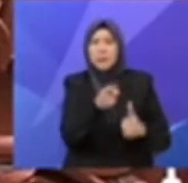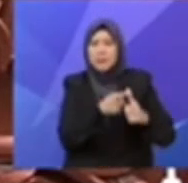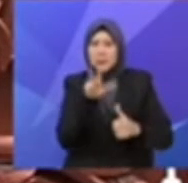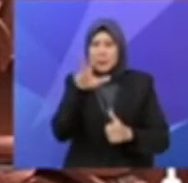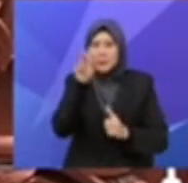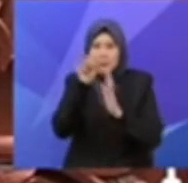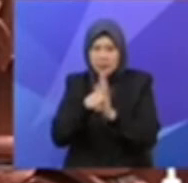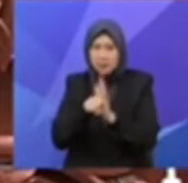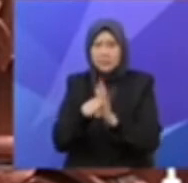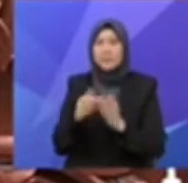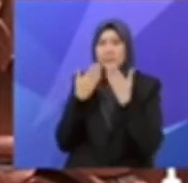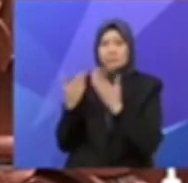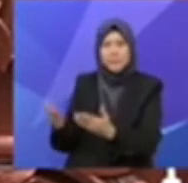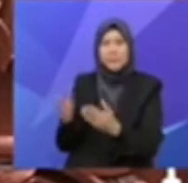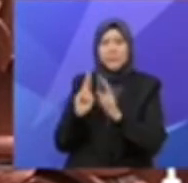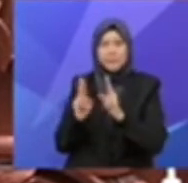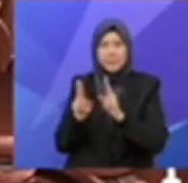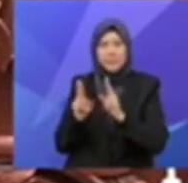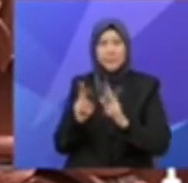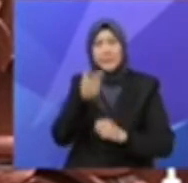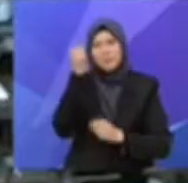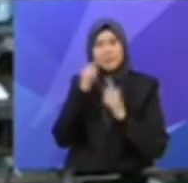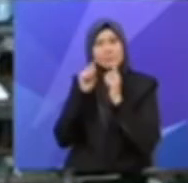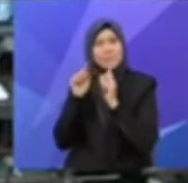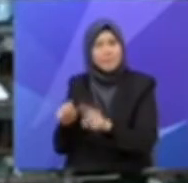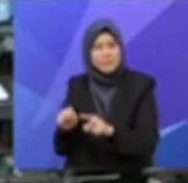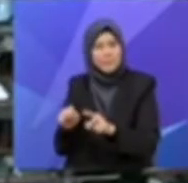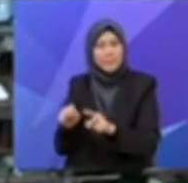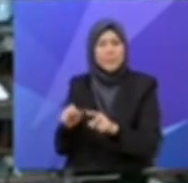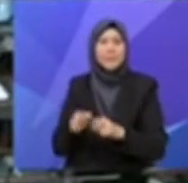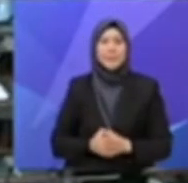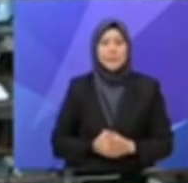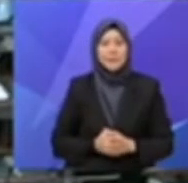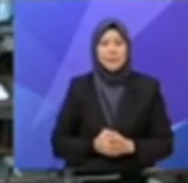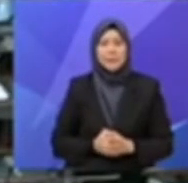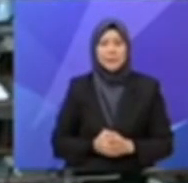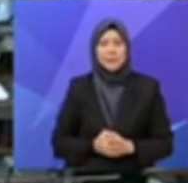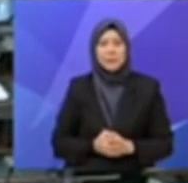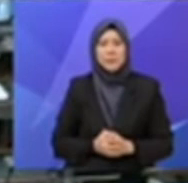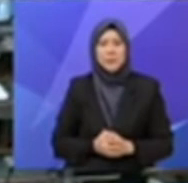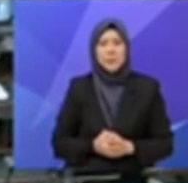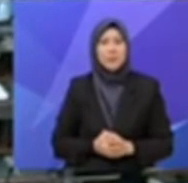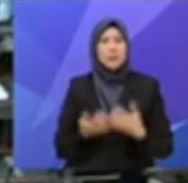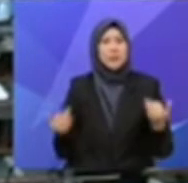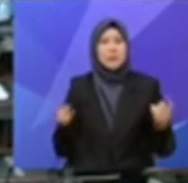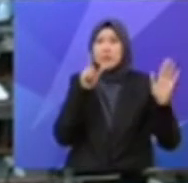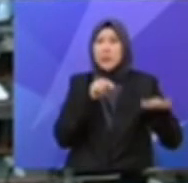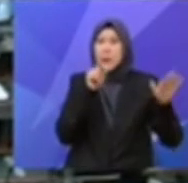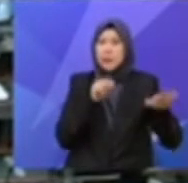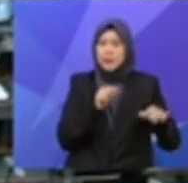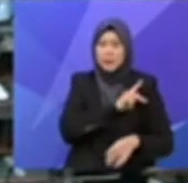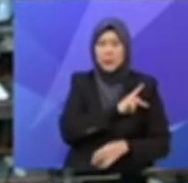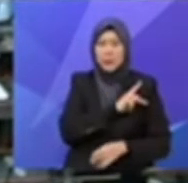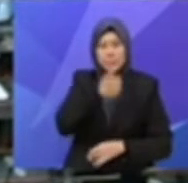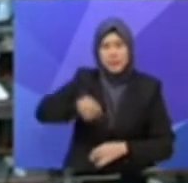31 Bekasi saya ucapkan atas jawaban yang diberi menerusi siapkan cute milik